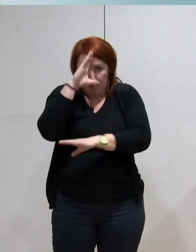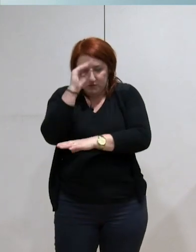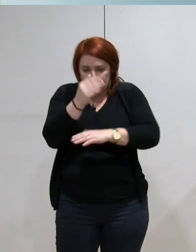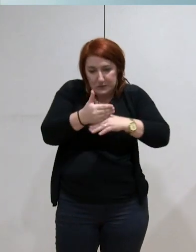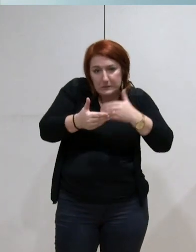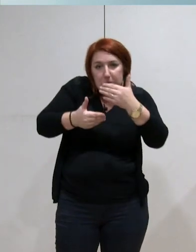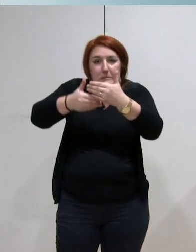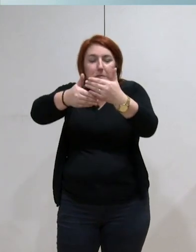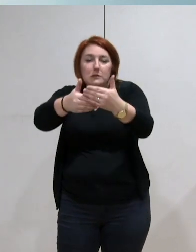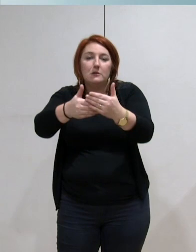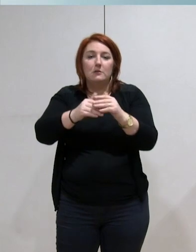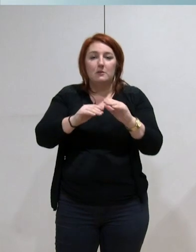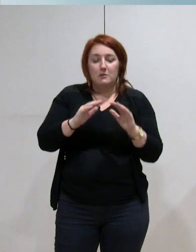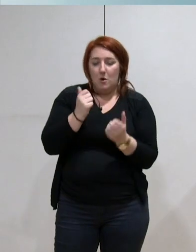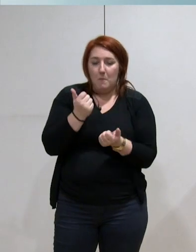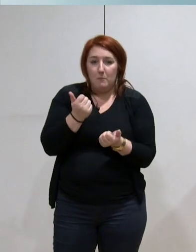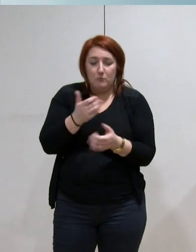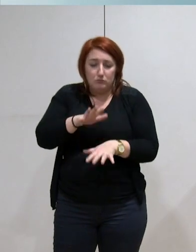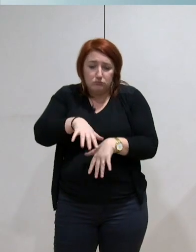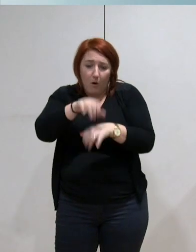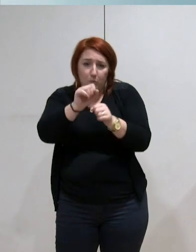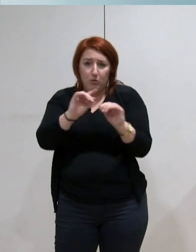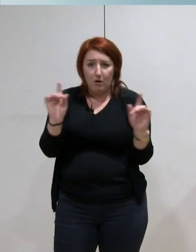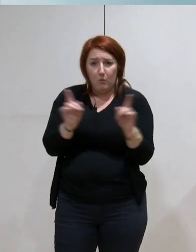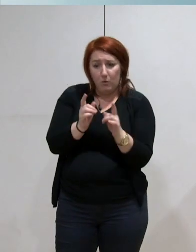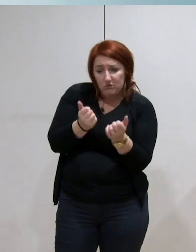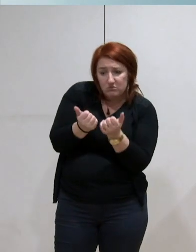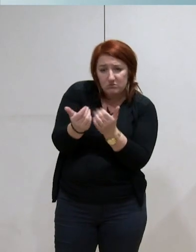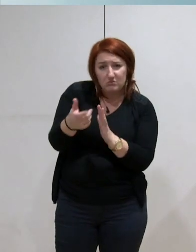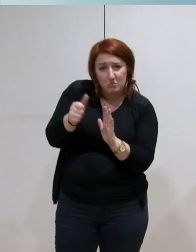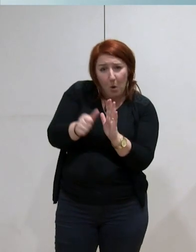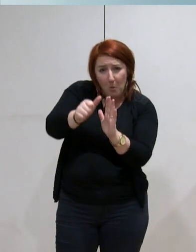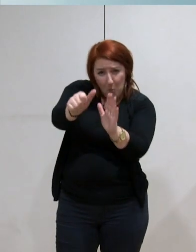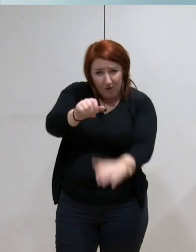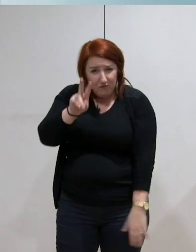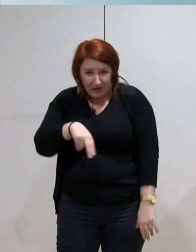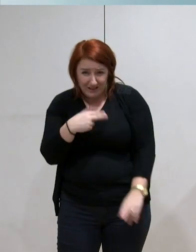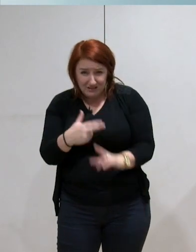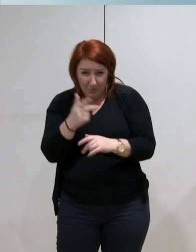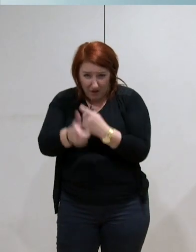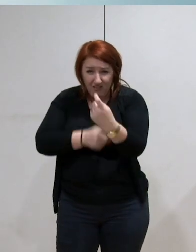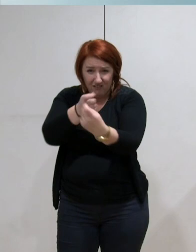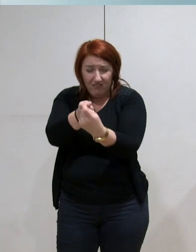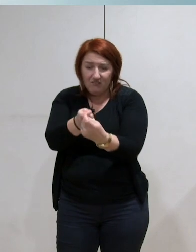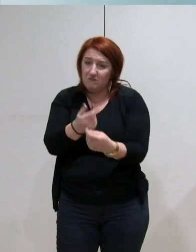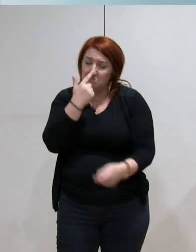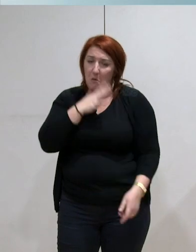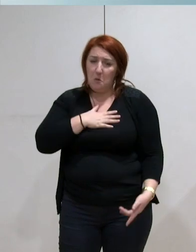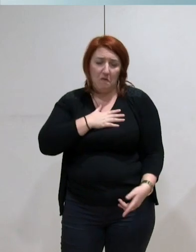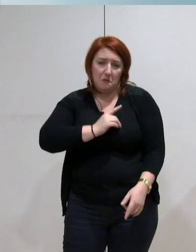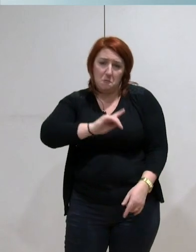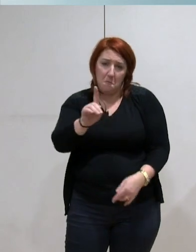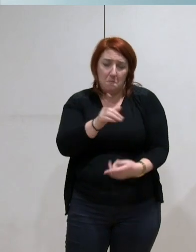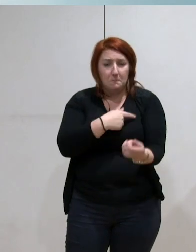emplois sur quelques mois est-ce la réponse qu'un employeur public doit faire je pense que non est-ce que par contre